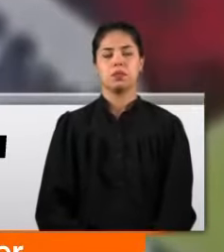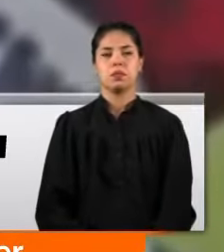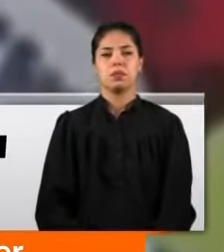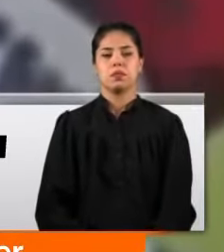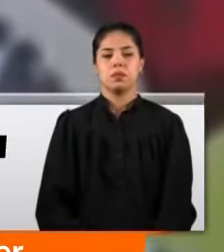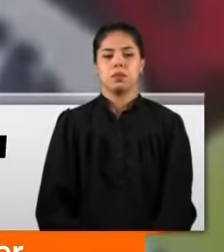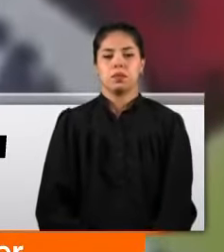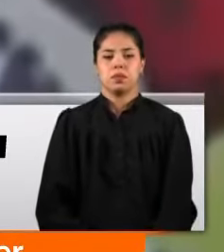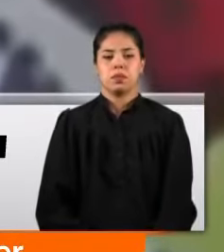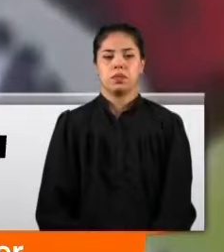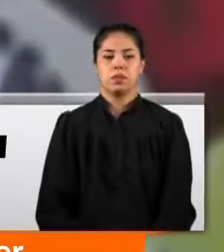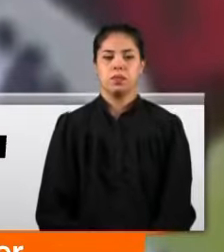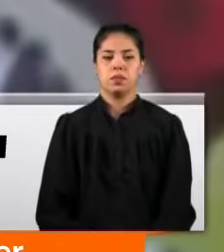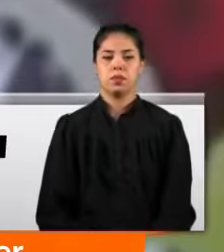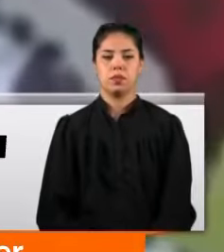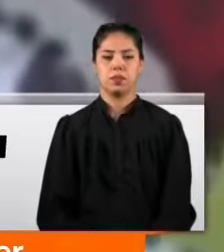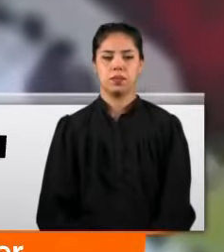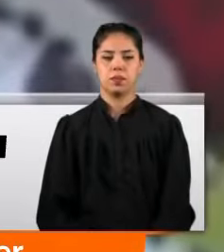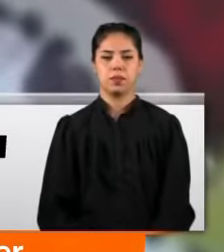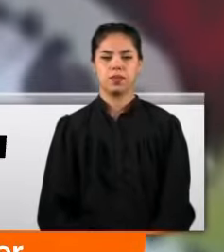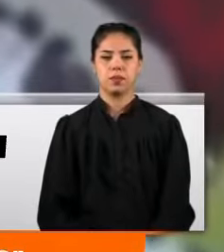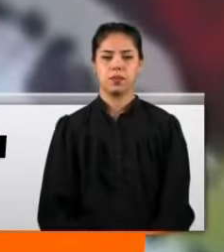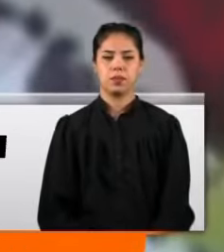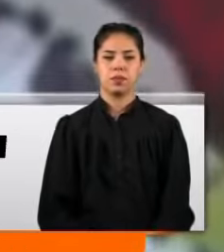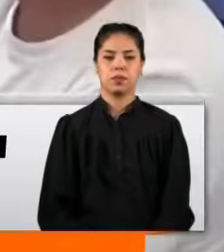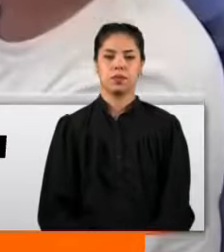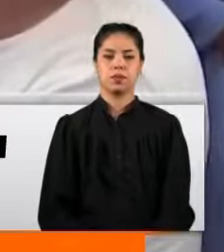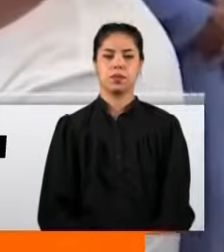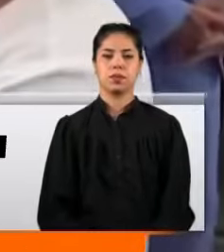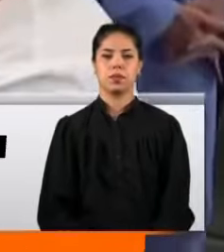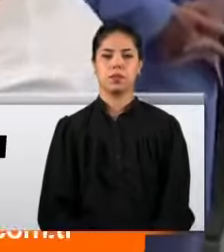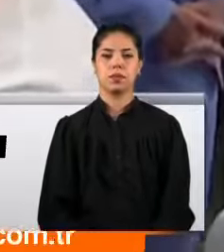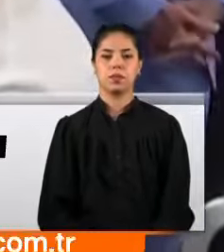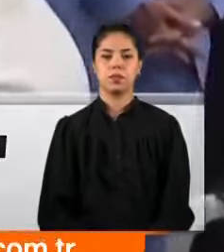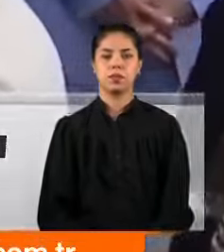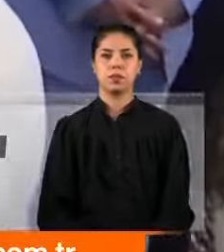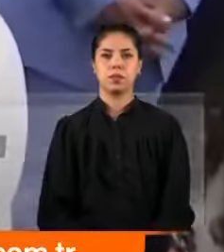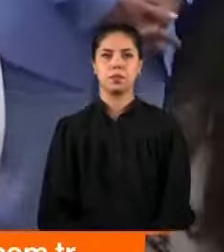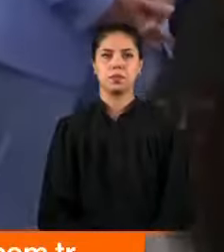Kamala.